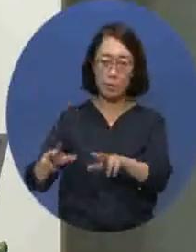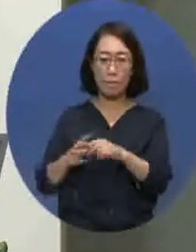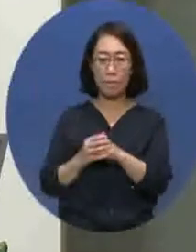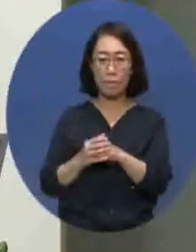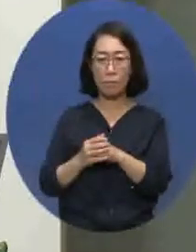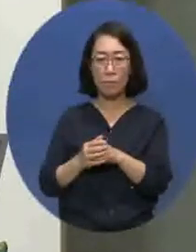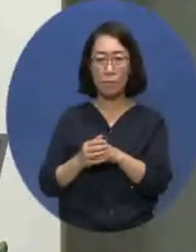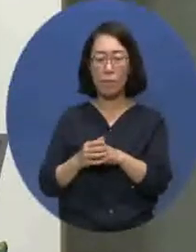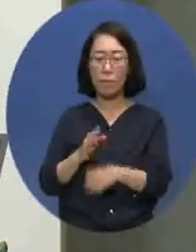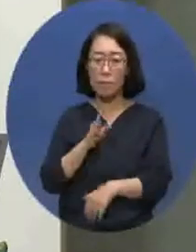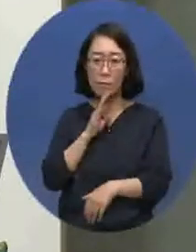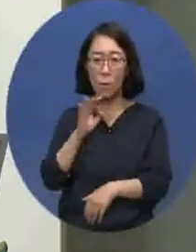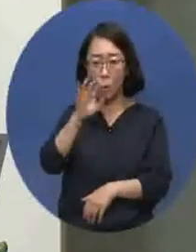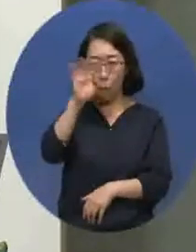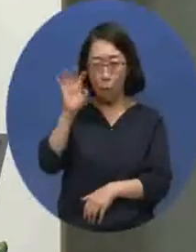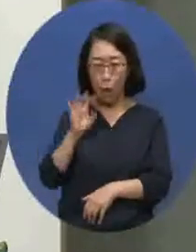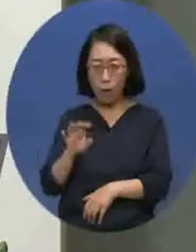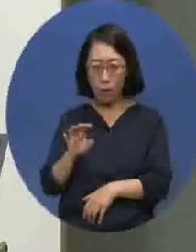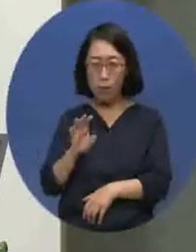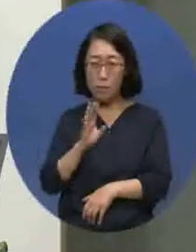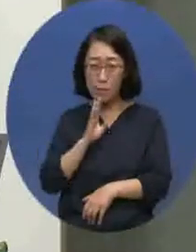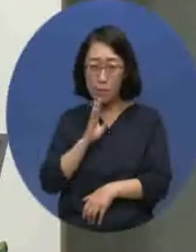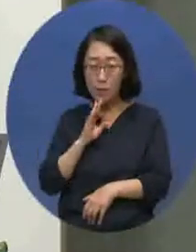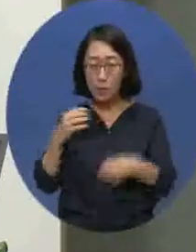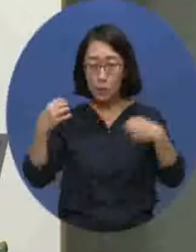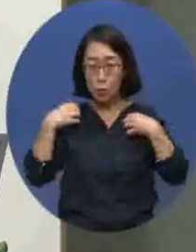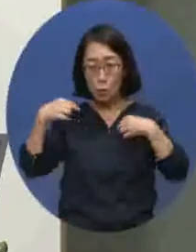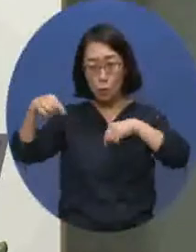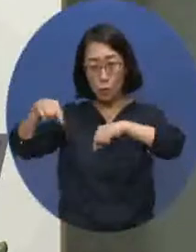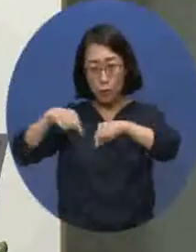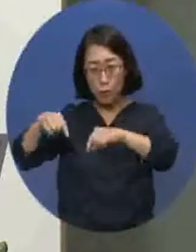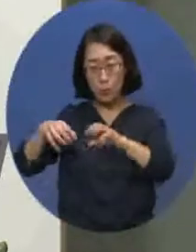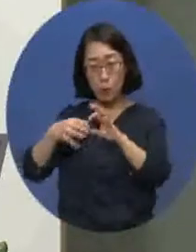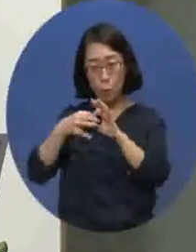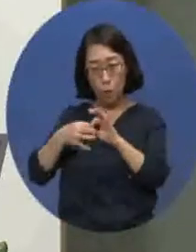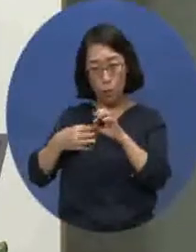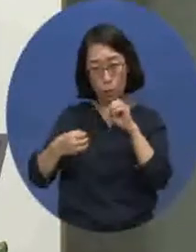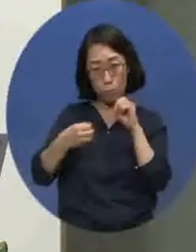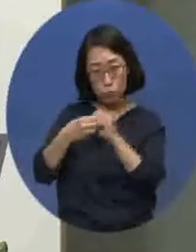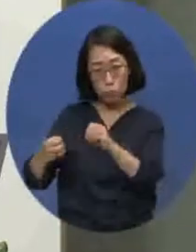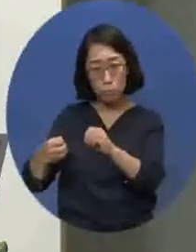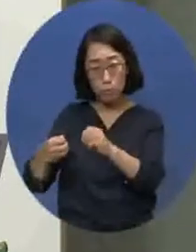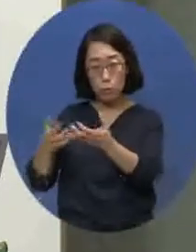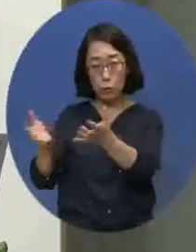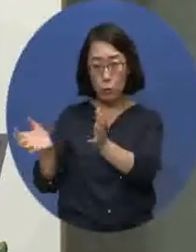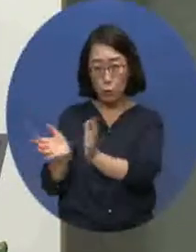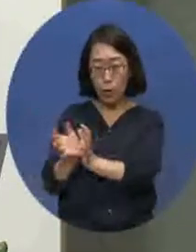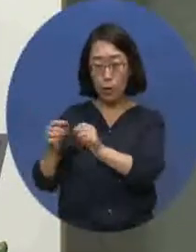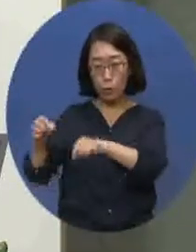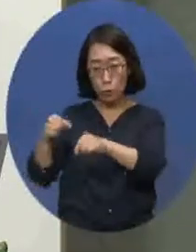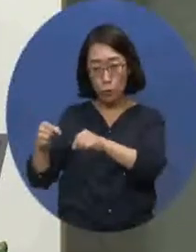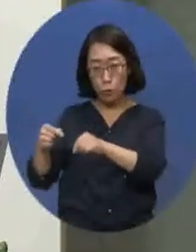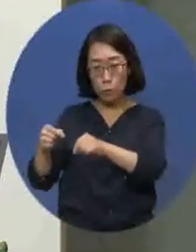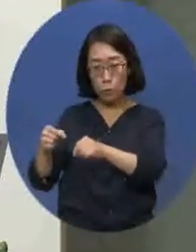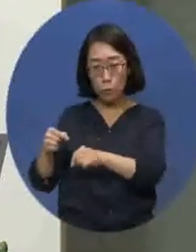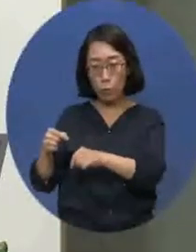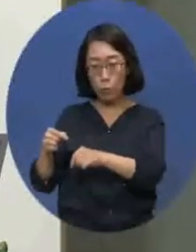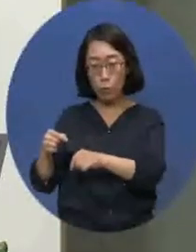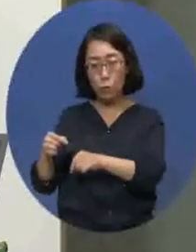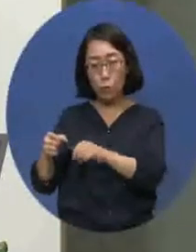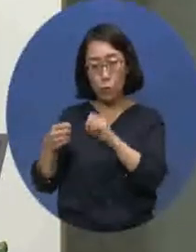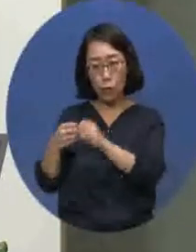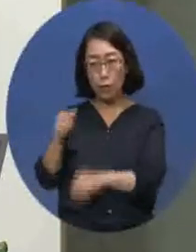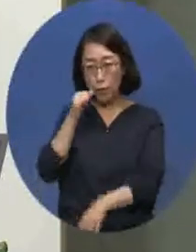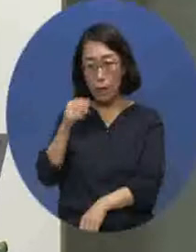이것이 에 정당 정책에도 뭔가 변화를 주어야 되지 않을까 그래서